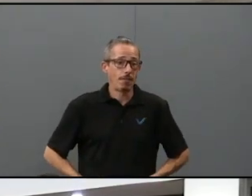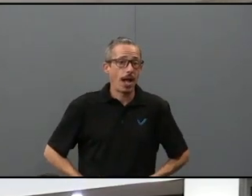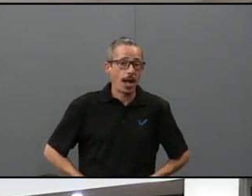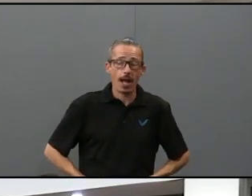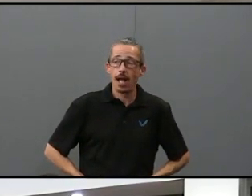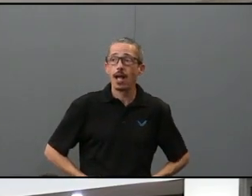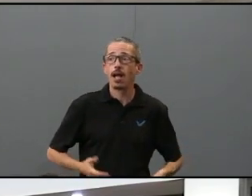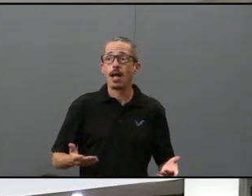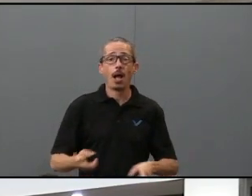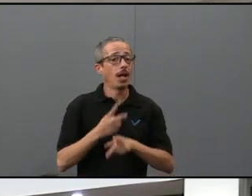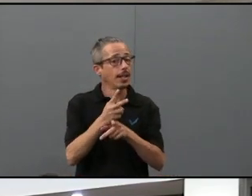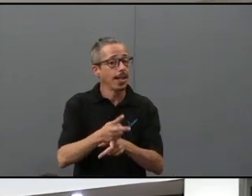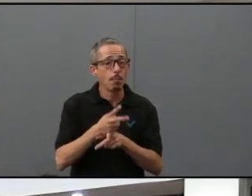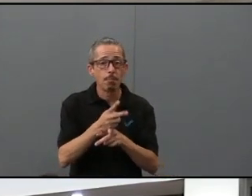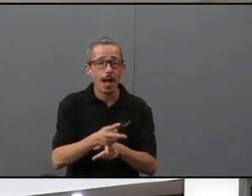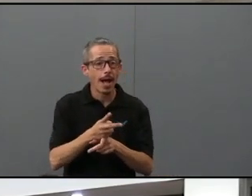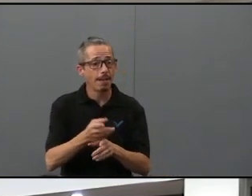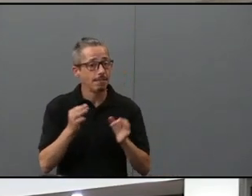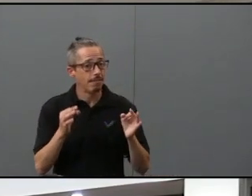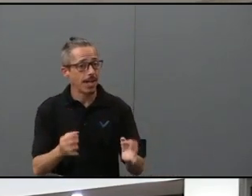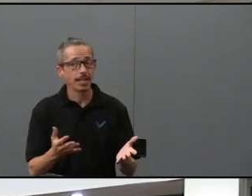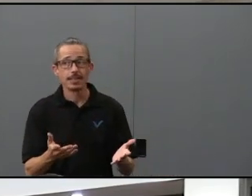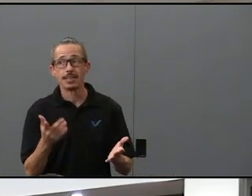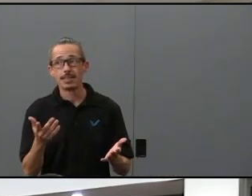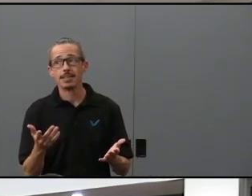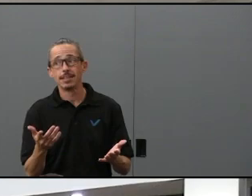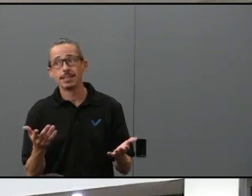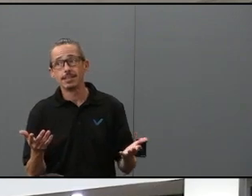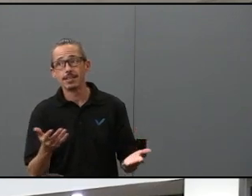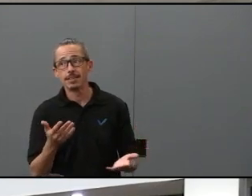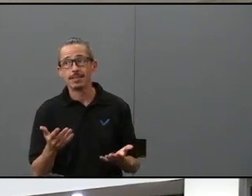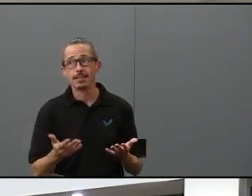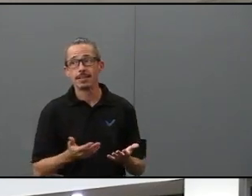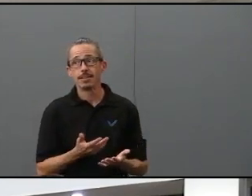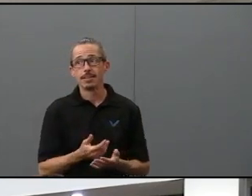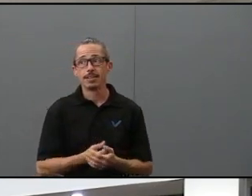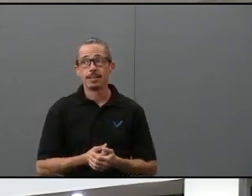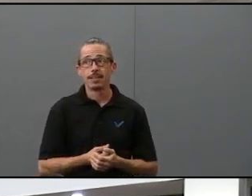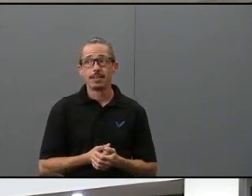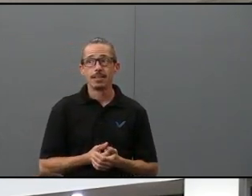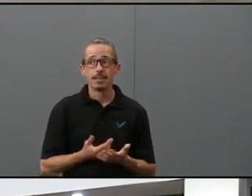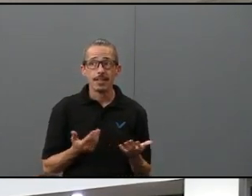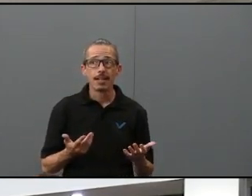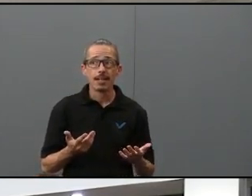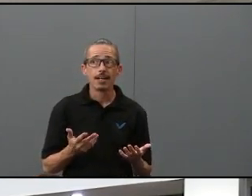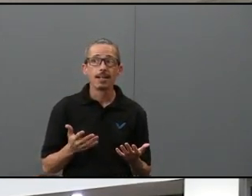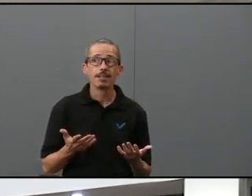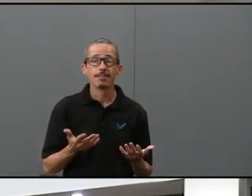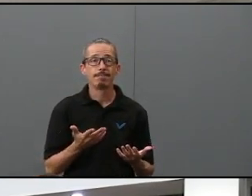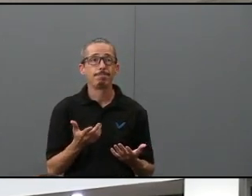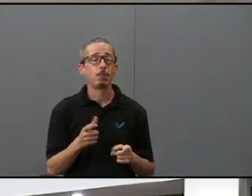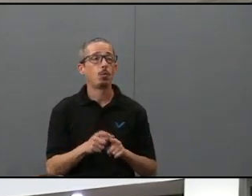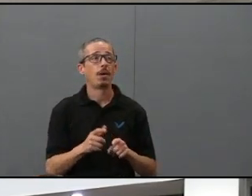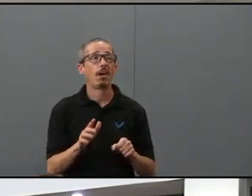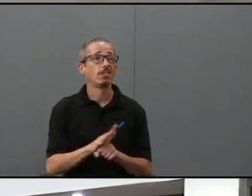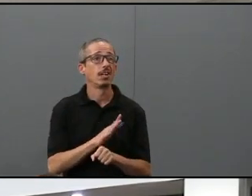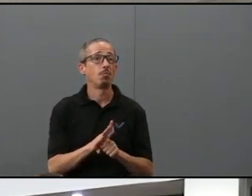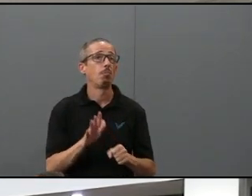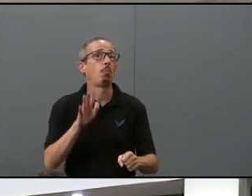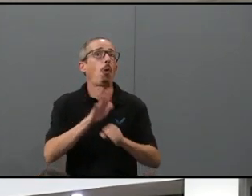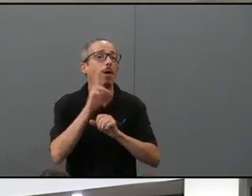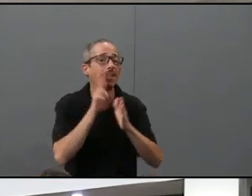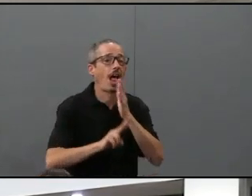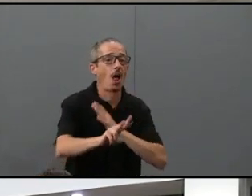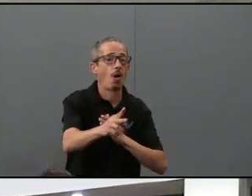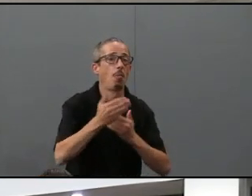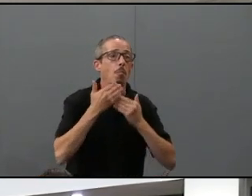ni des traitements qui sont euh assez euh prometteur